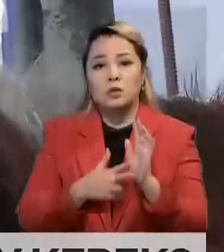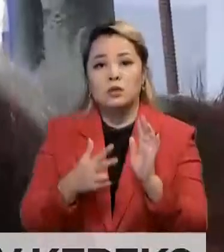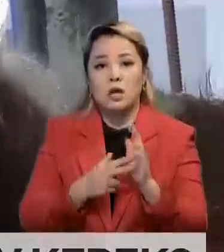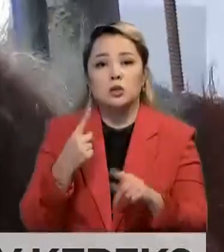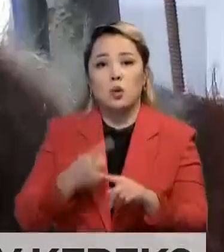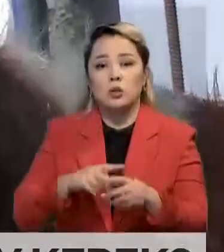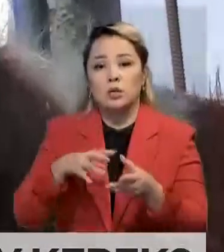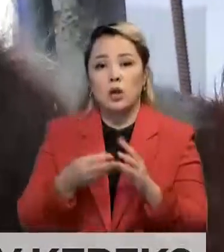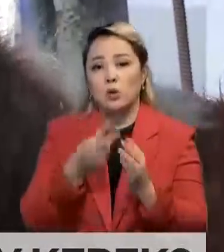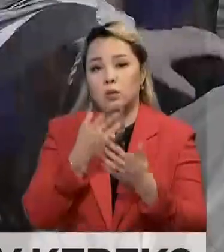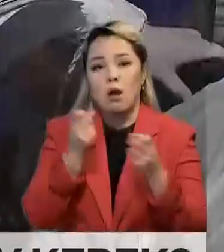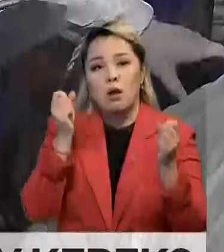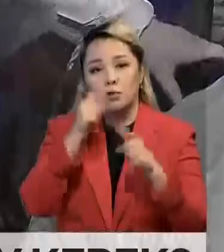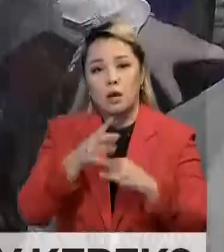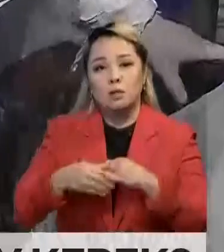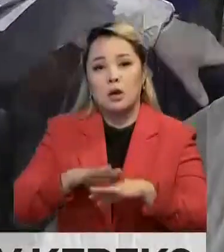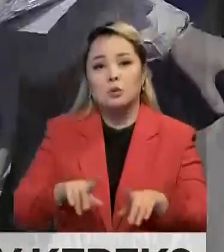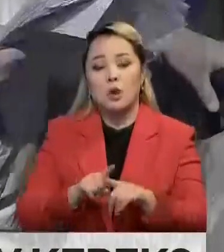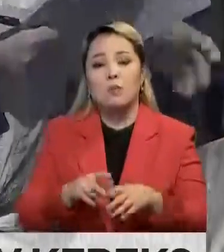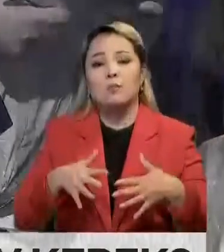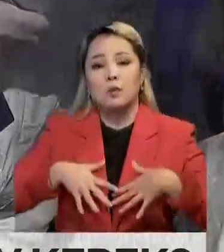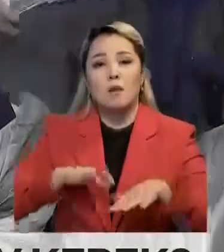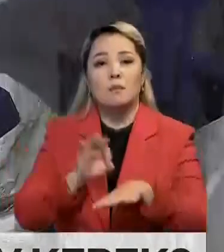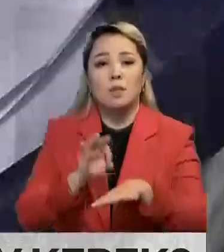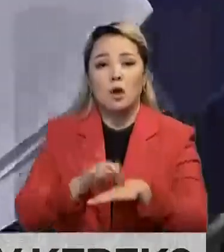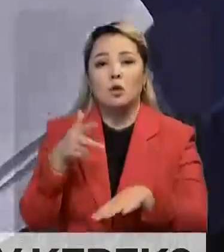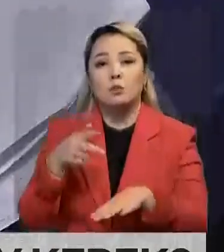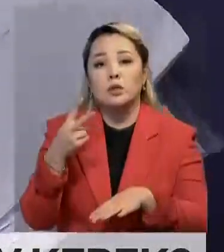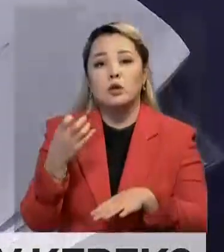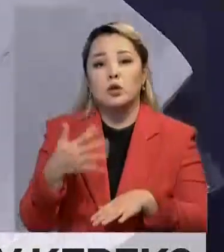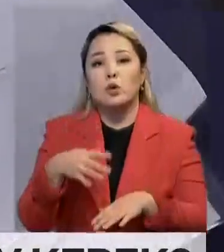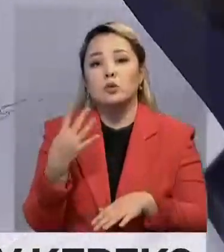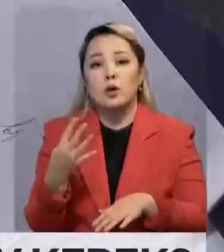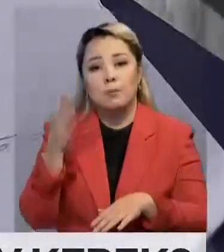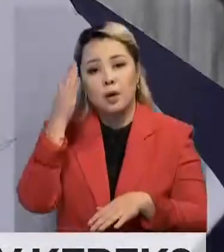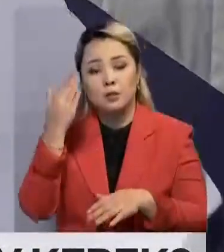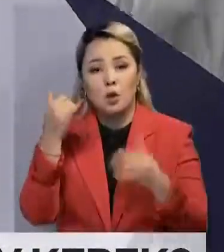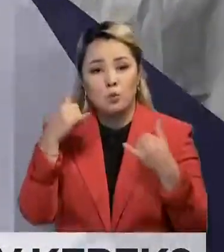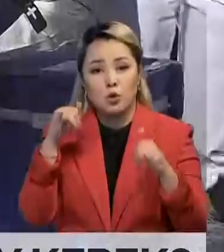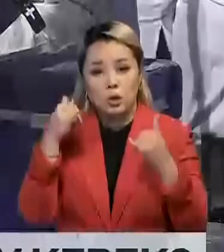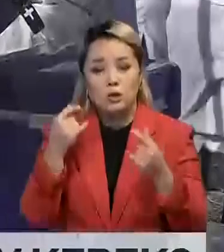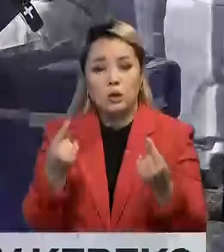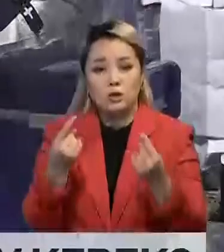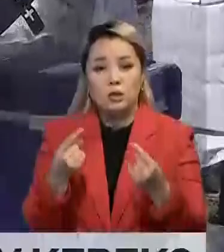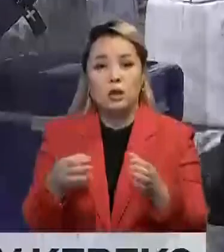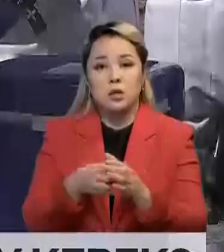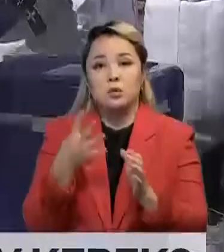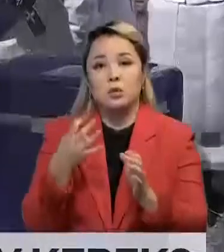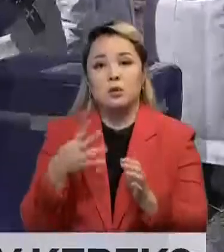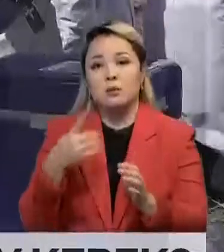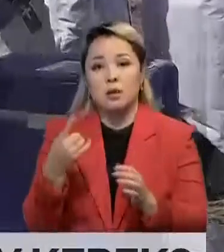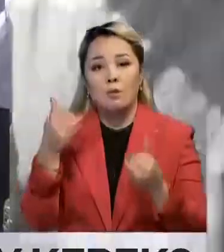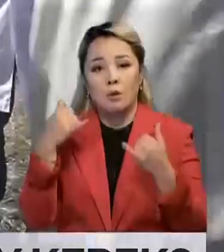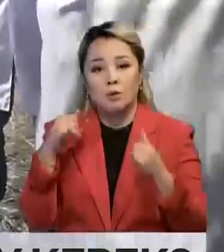нәтиже анықталды. Күні бүгін аймақта бруцеллезге шалдыққан 3254 бас мүйізді қарамен 441